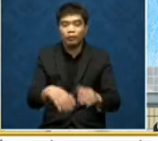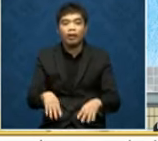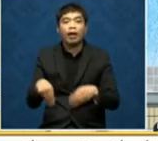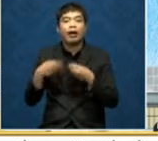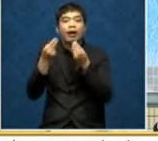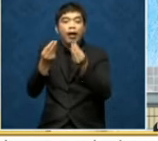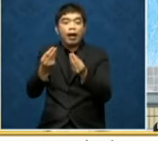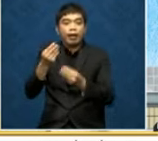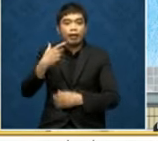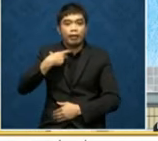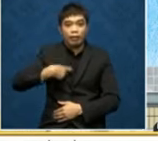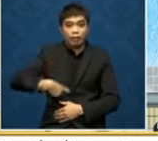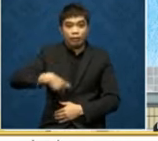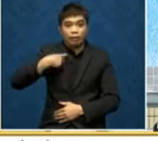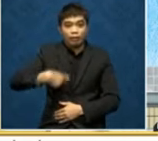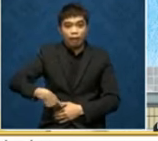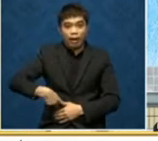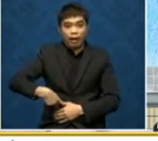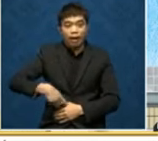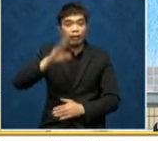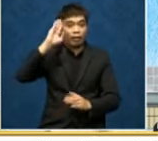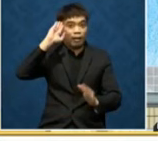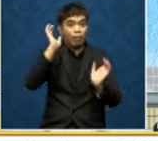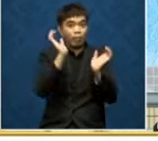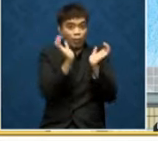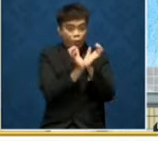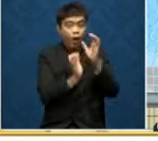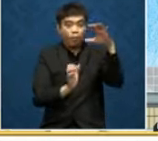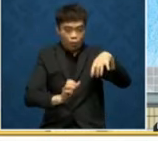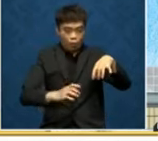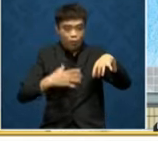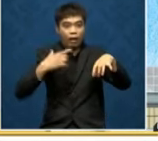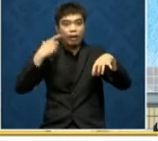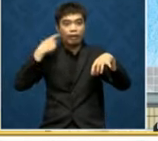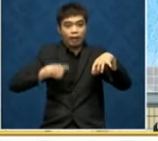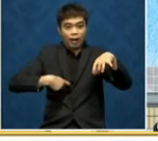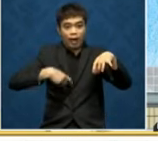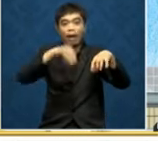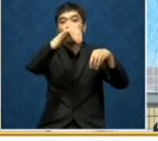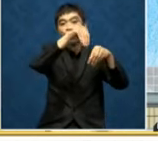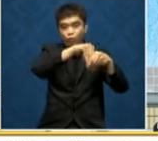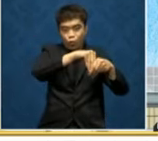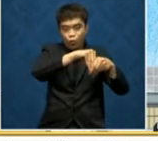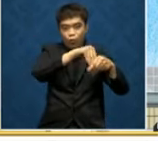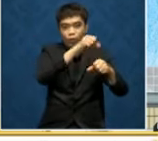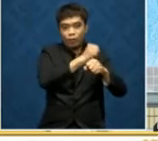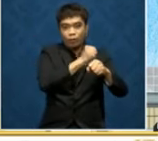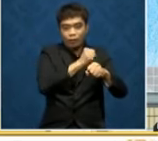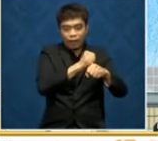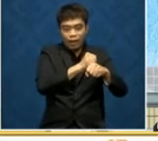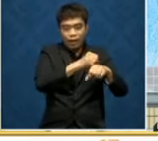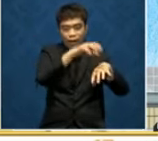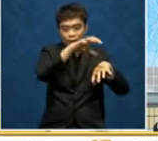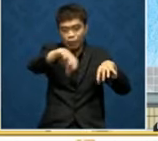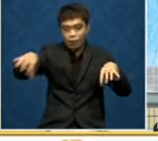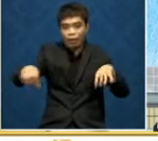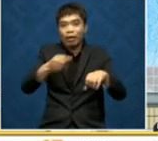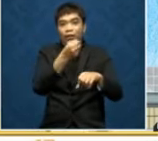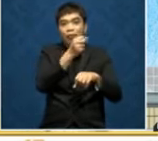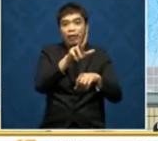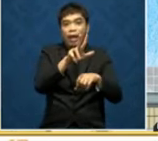สถานีตำรวจได้เพียง 23สถานีคิดเป็นร้อยละ 13.7ค่ะท่านประธาน